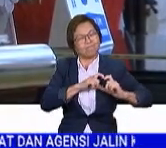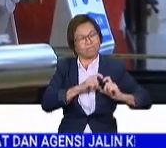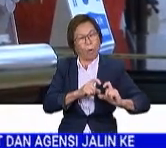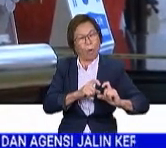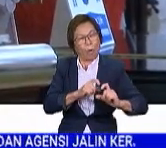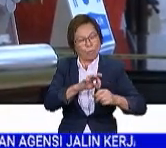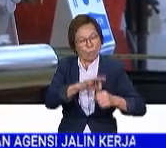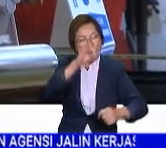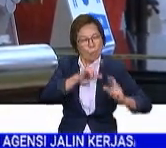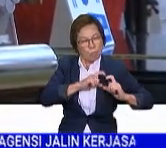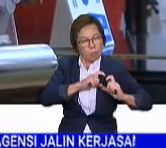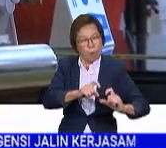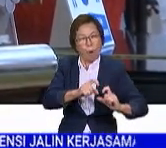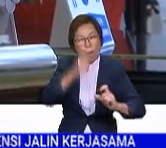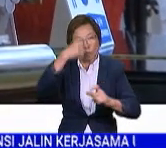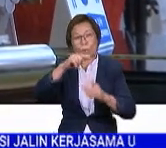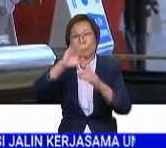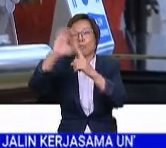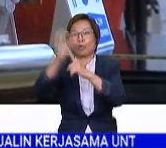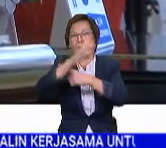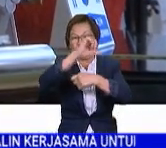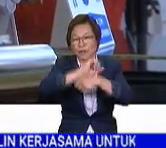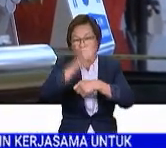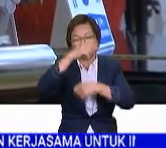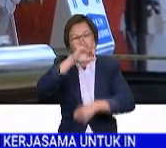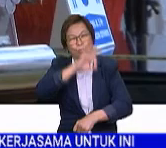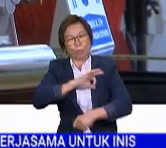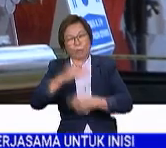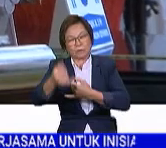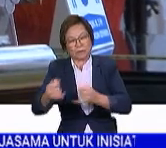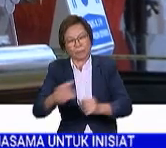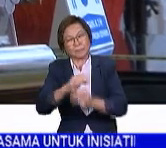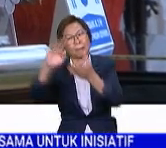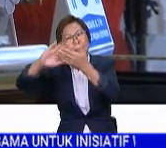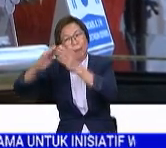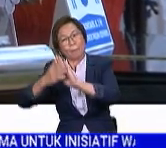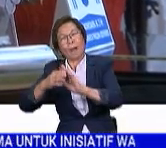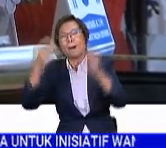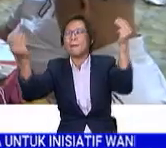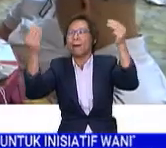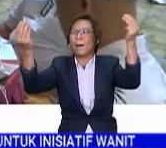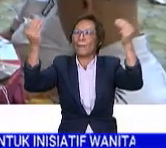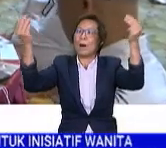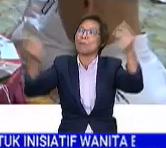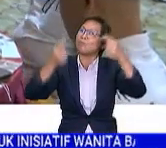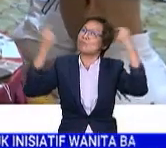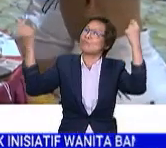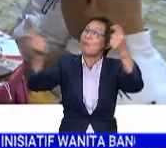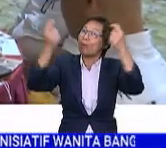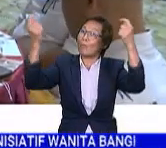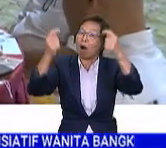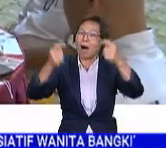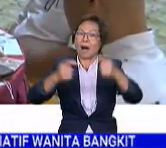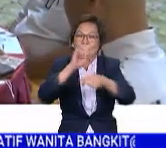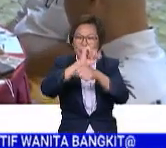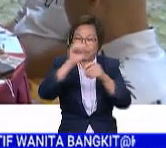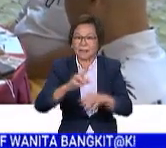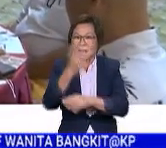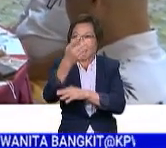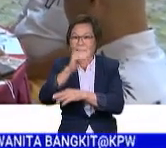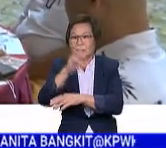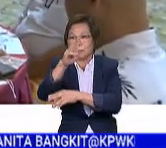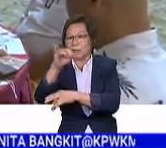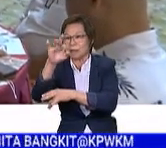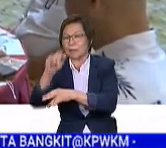dalam budaya kerja untuk manfaat jabatan dan masyarakat majelis ringkasnya meraih kan warga kerja arti emiri yang telah bertungkus lumus